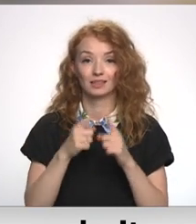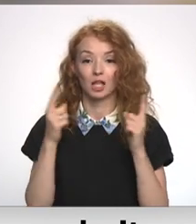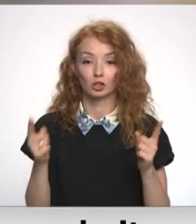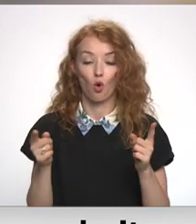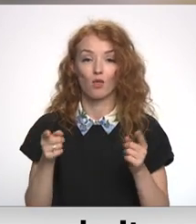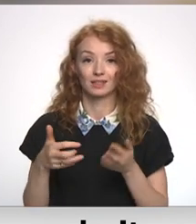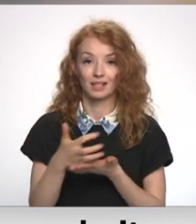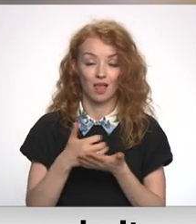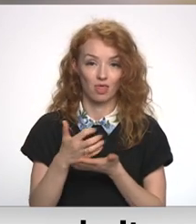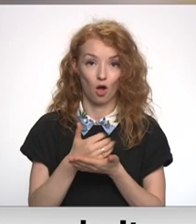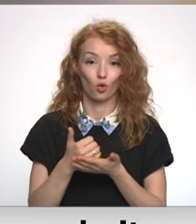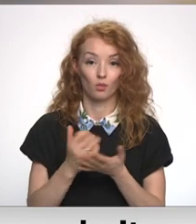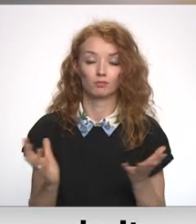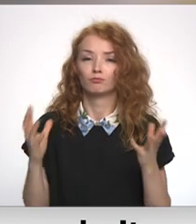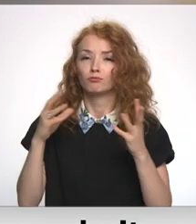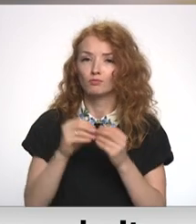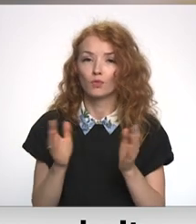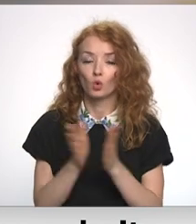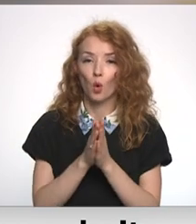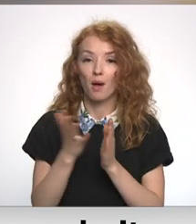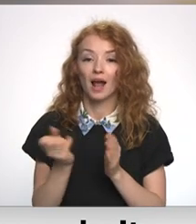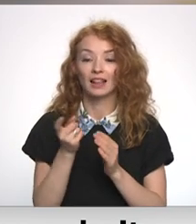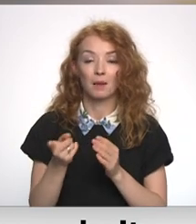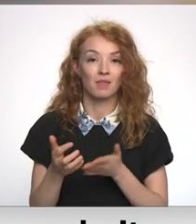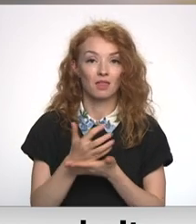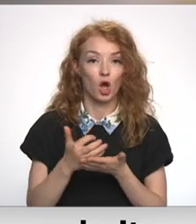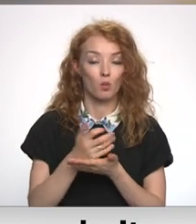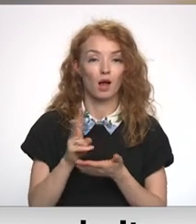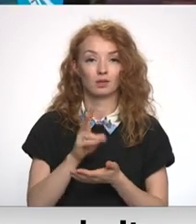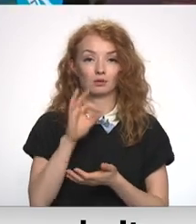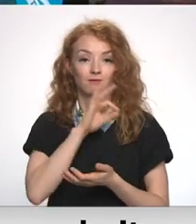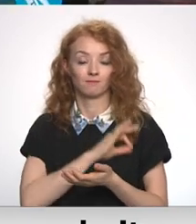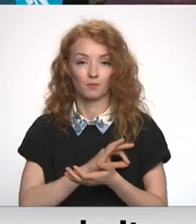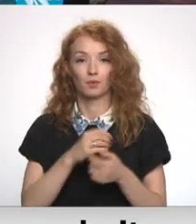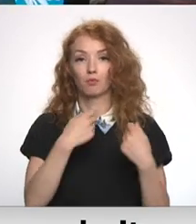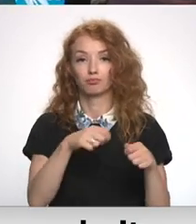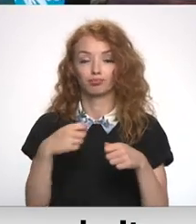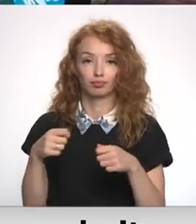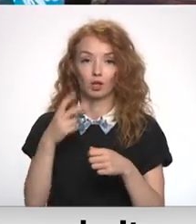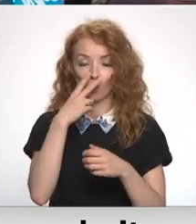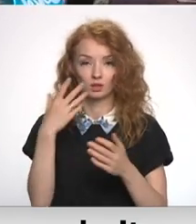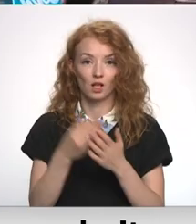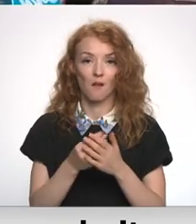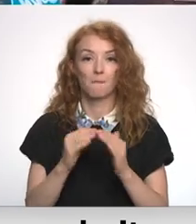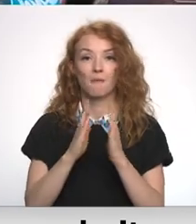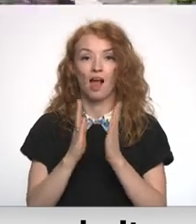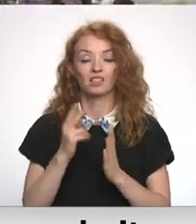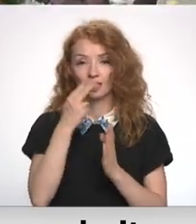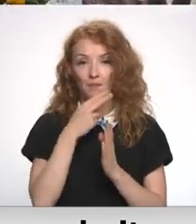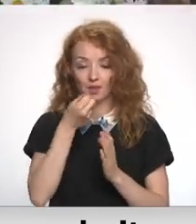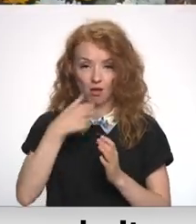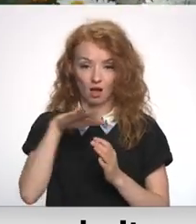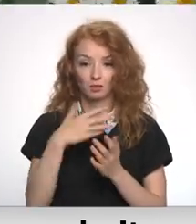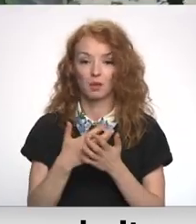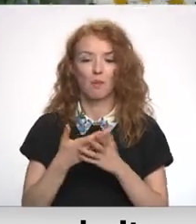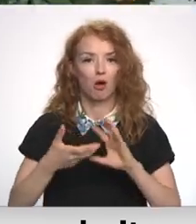gūtie ienākumi sumējās kopā ar tiem ienākumiem, kas gūti pārdodot ražu arī no savām piemājas saimniecībām, kā